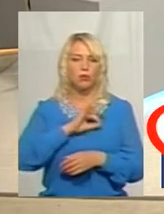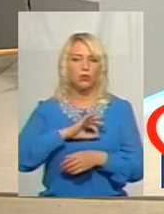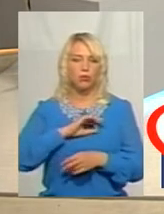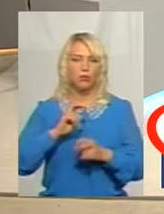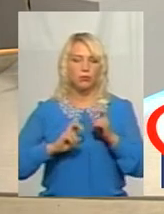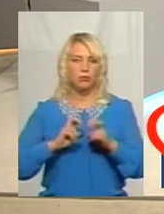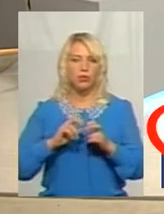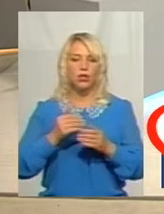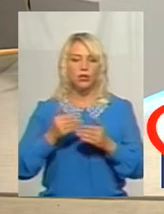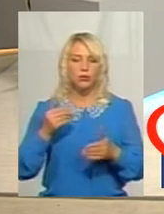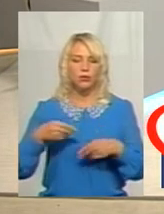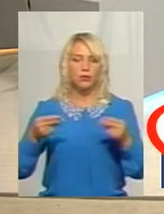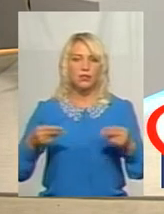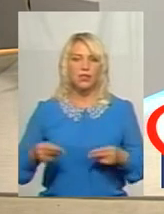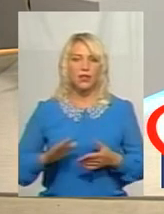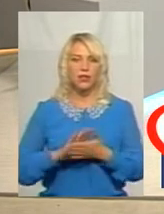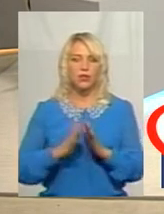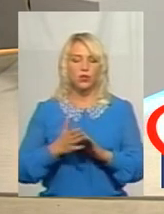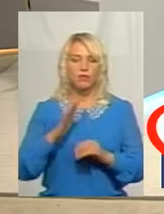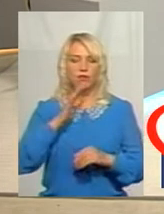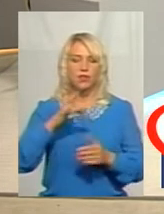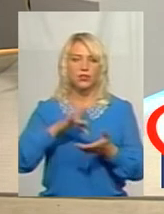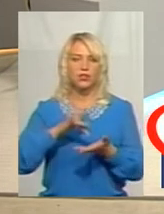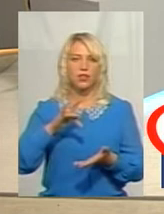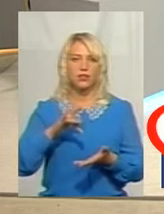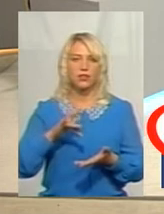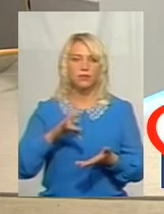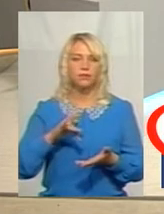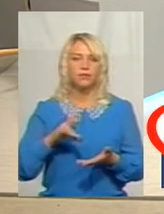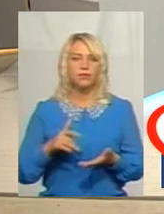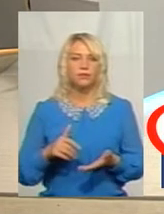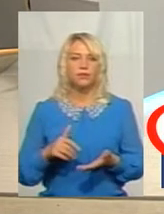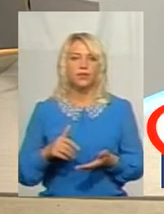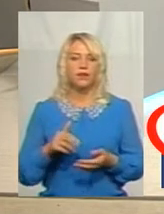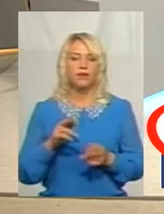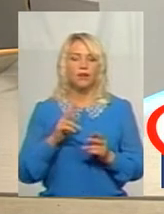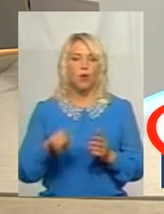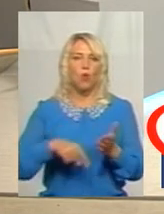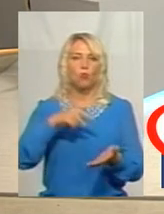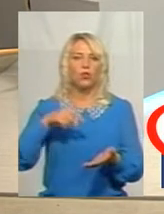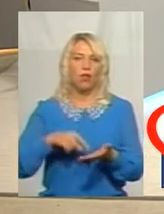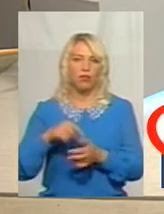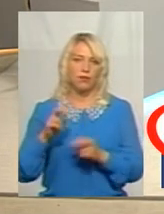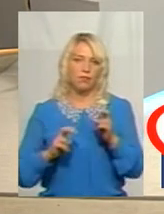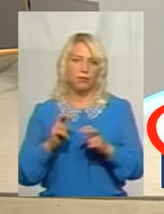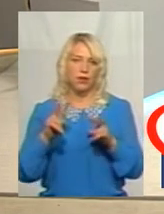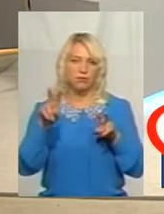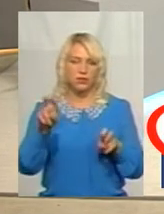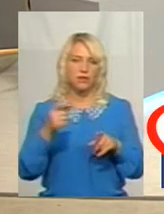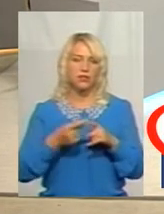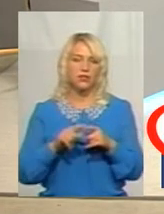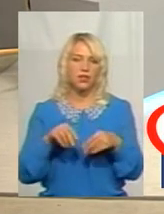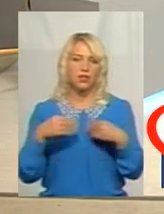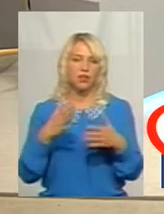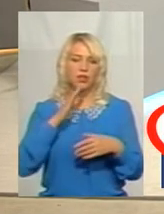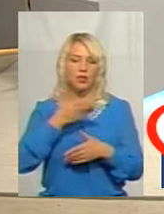до підписання декларацій наші центри підійшли вже як комунальні підприємства. Що це дало? Це дало